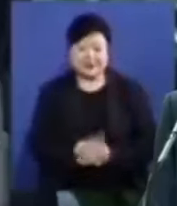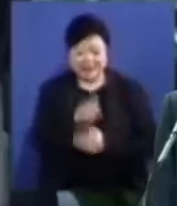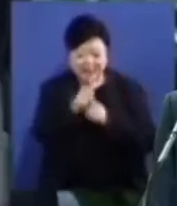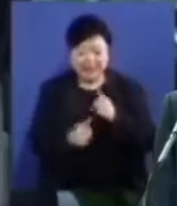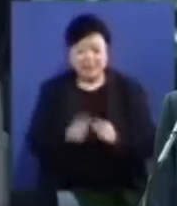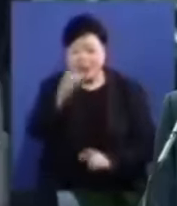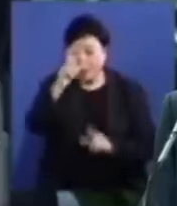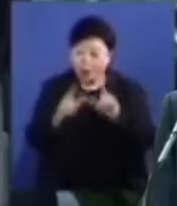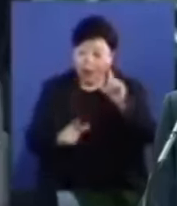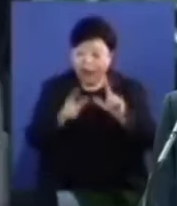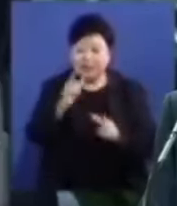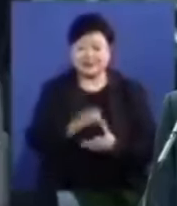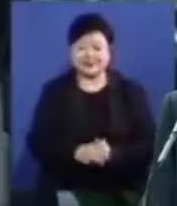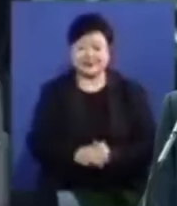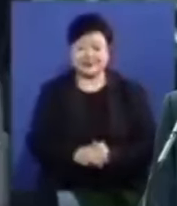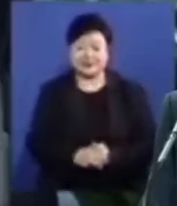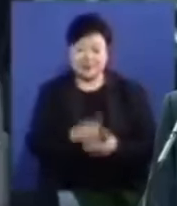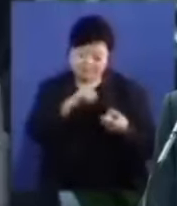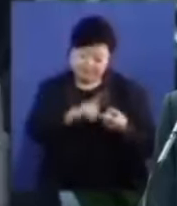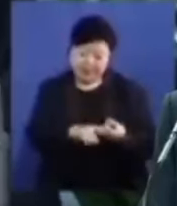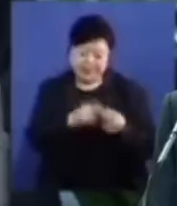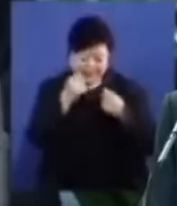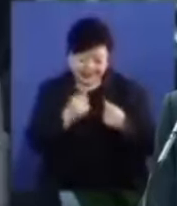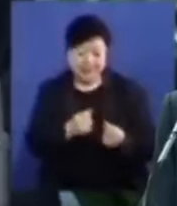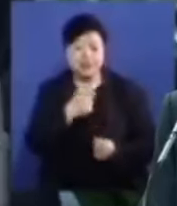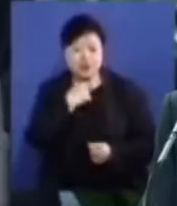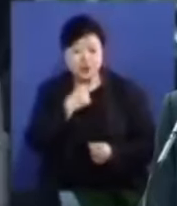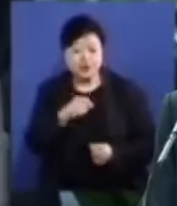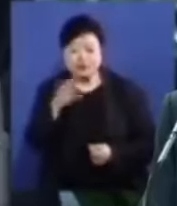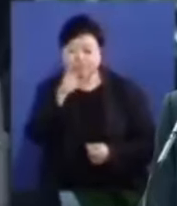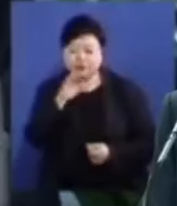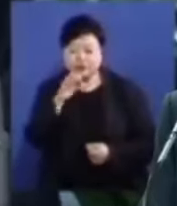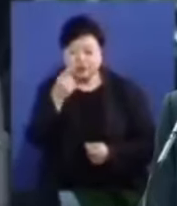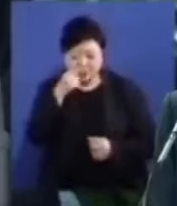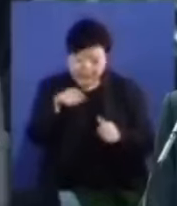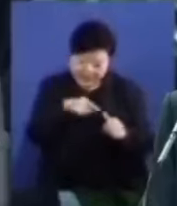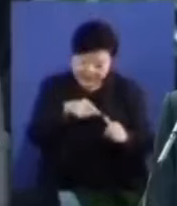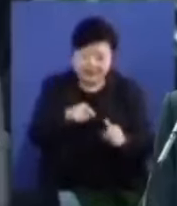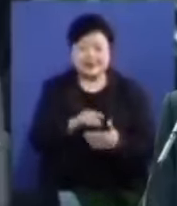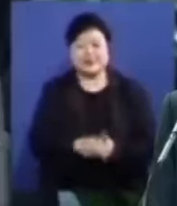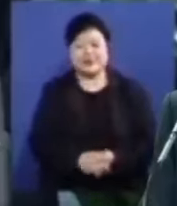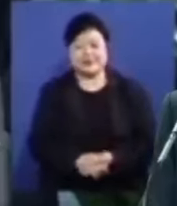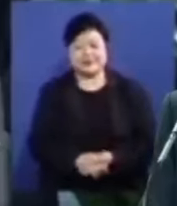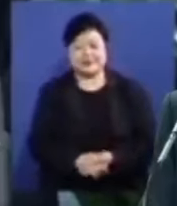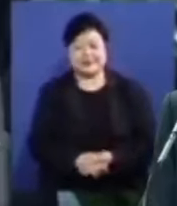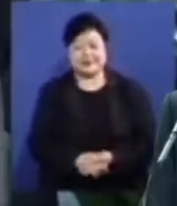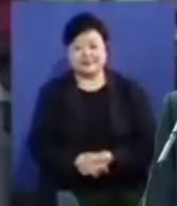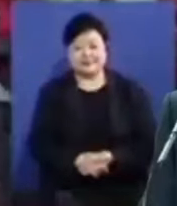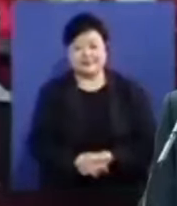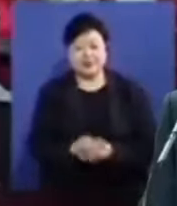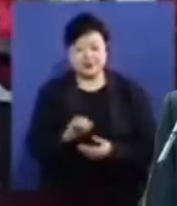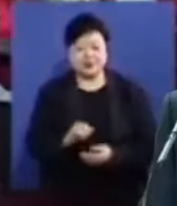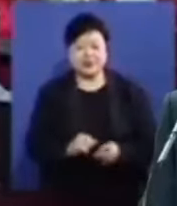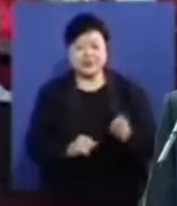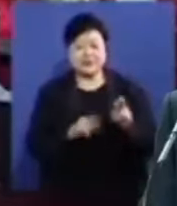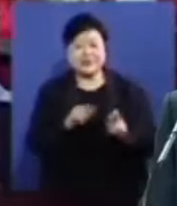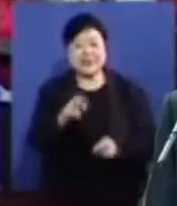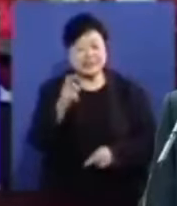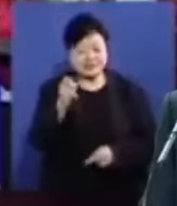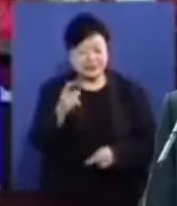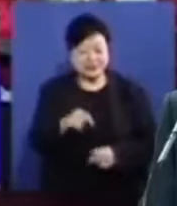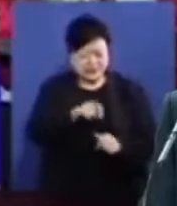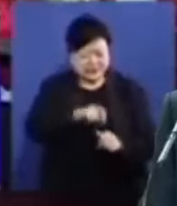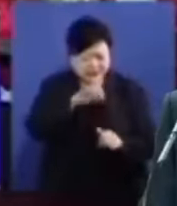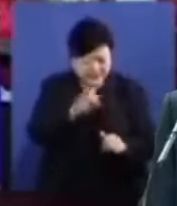하나님 형상에 걸맞는 사람이 되게 교육시키는 교육자인 것입니다. 히브리서 12장 11절에 무릇